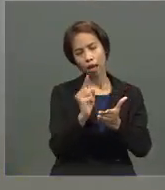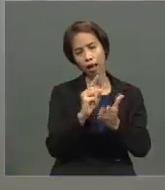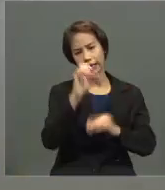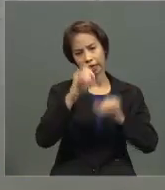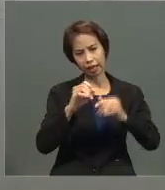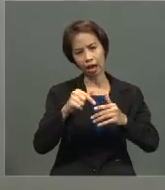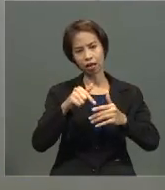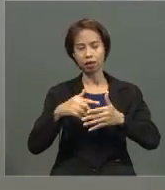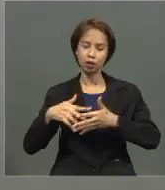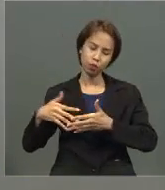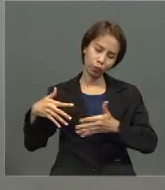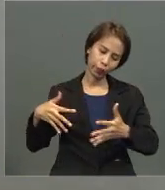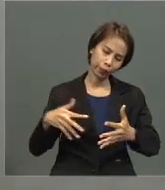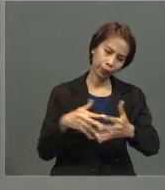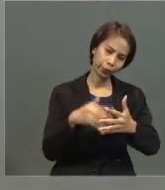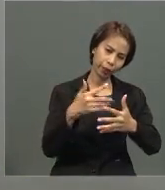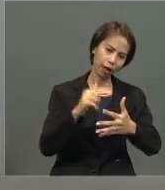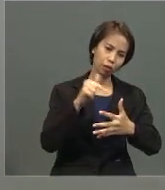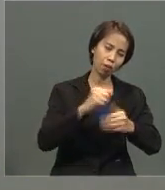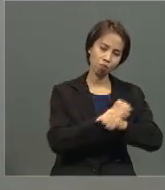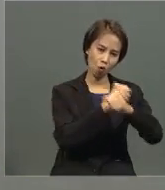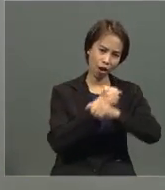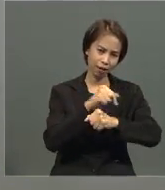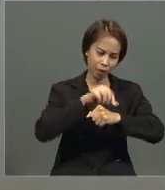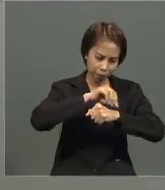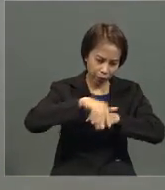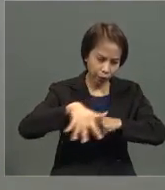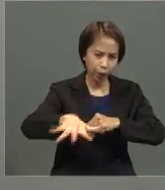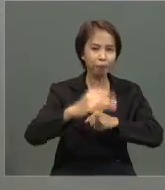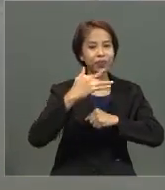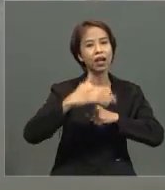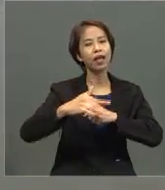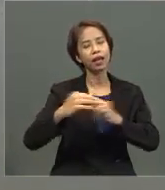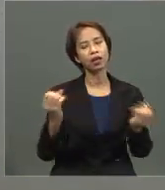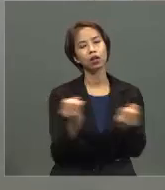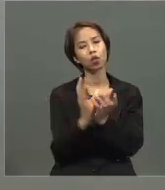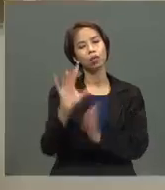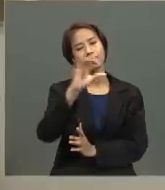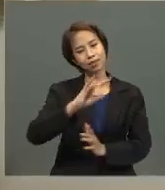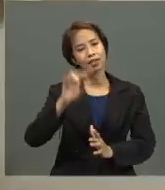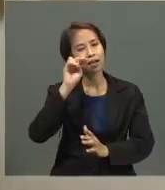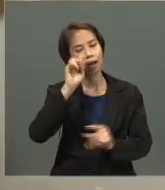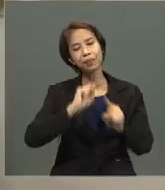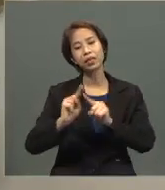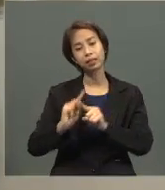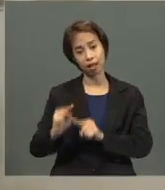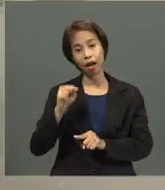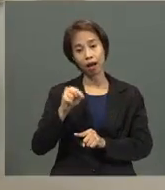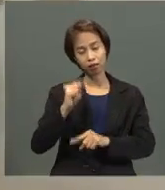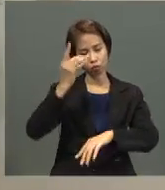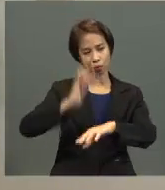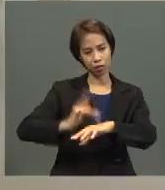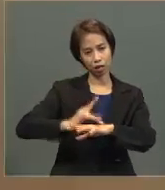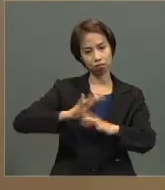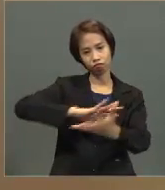อมก่อนที่จะไหลลงสู่ทะเลแล้วก็ช่วยลดผลกระทบที่จะเกิดต่อสัตว์ทะเลหายากทรัพยากรทางทะเลรวมถึง